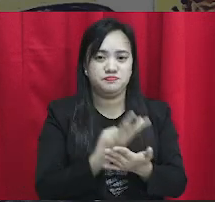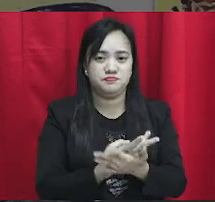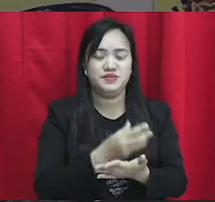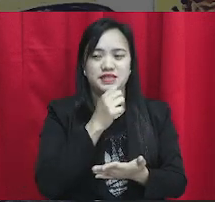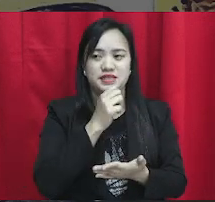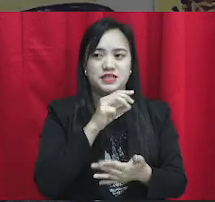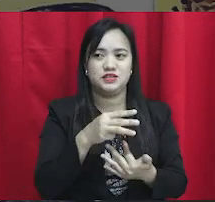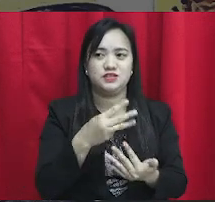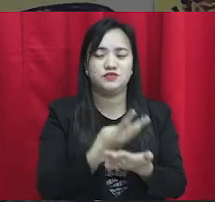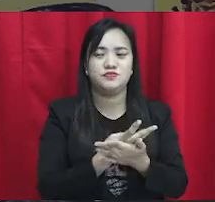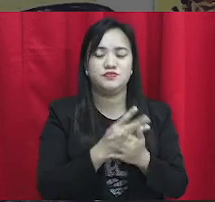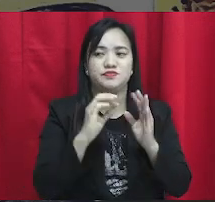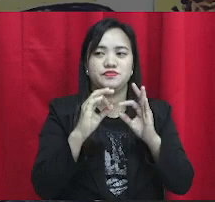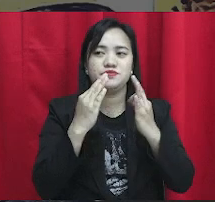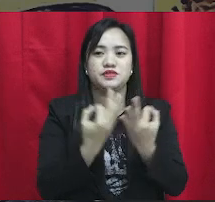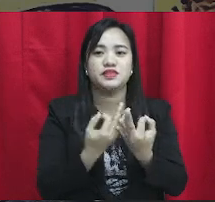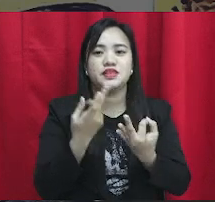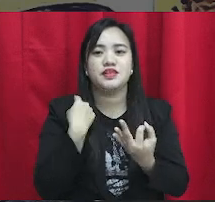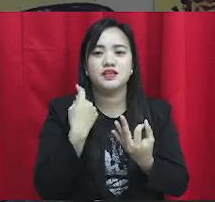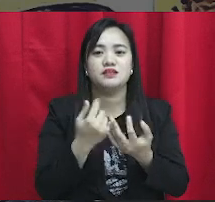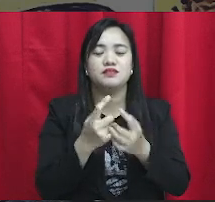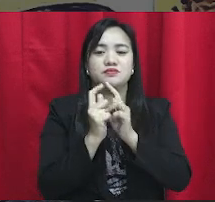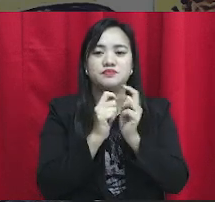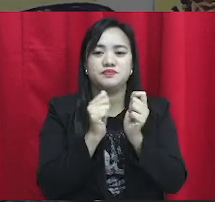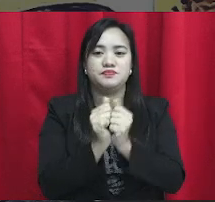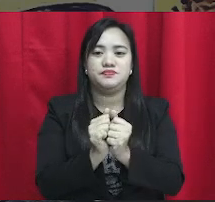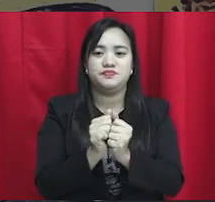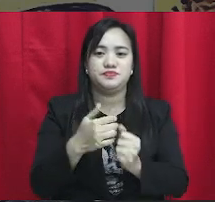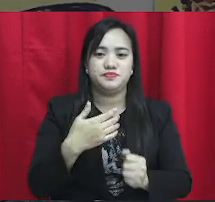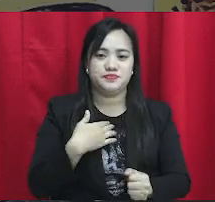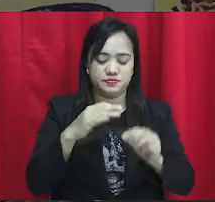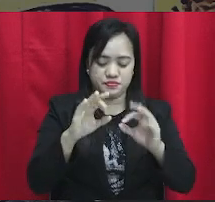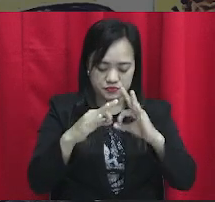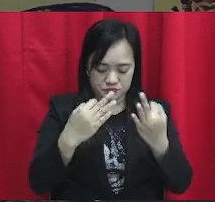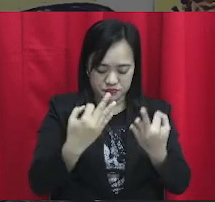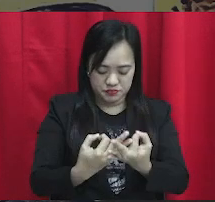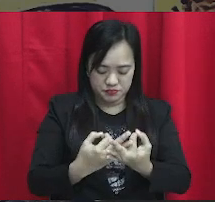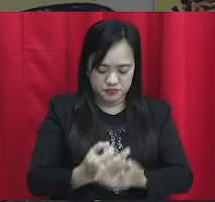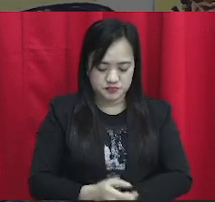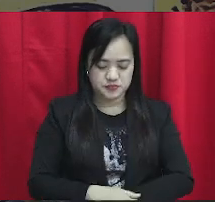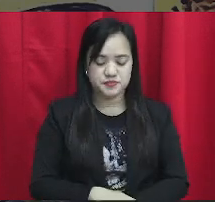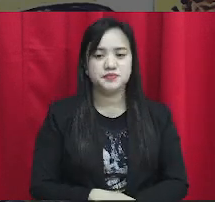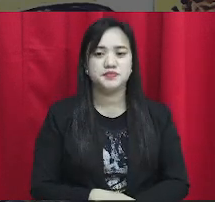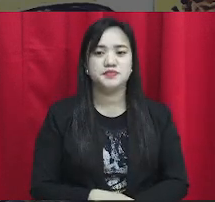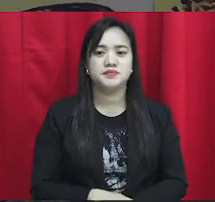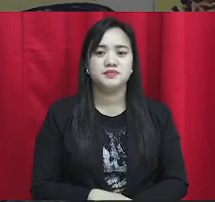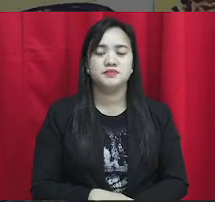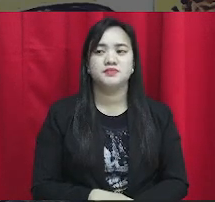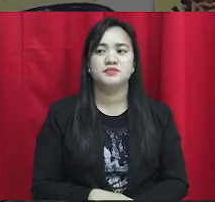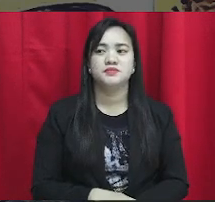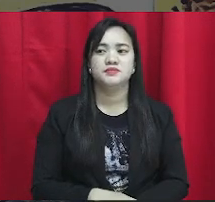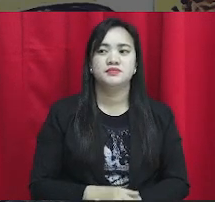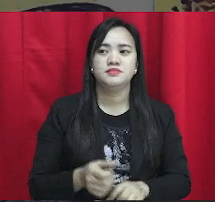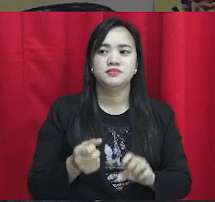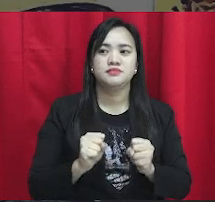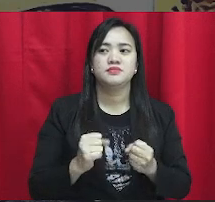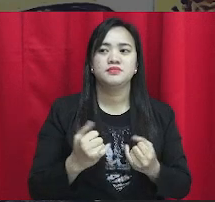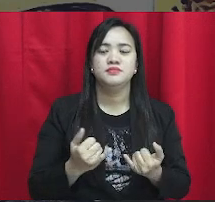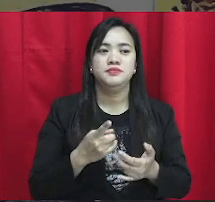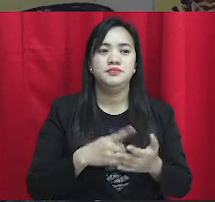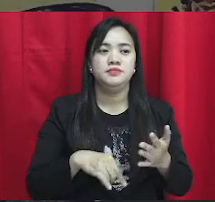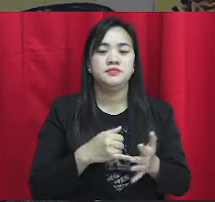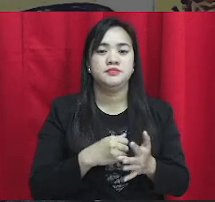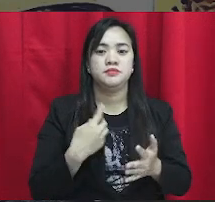Wow. Kasama niyo po yung pamilya ninyo sa bahay? Opo. Kasama ko po. Opo. Paano niyo po ini-spend